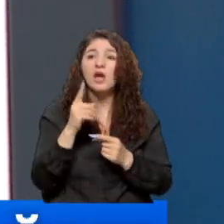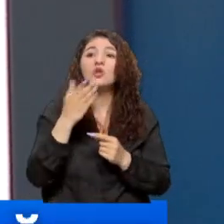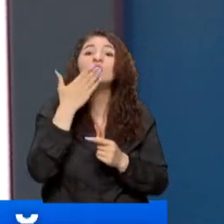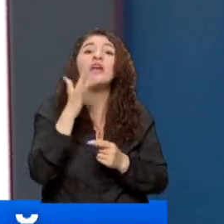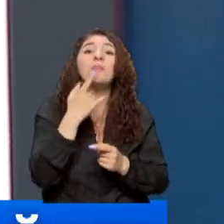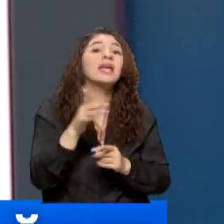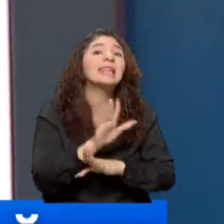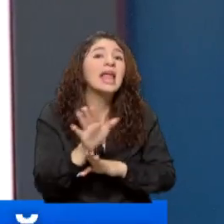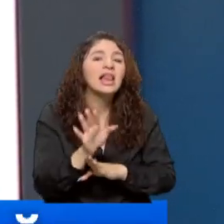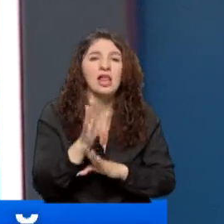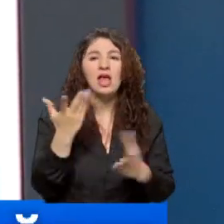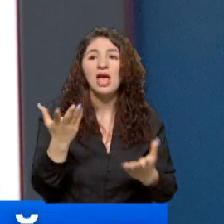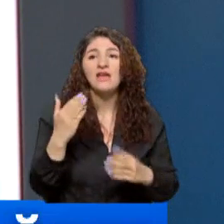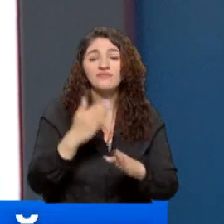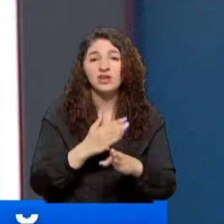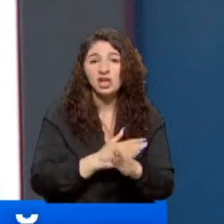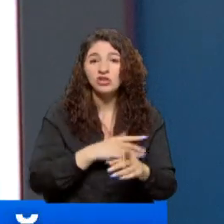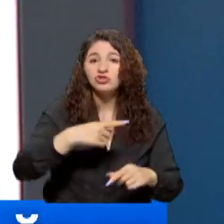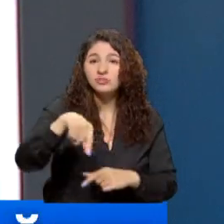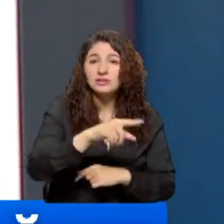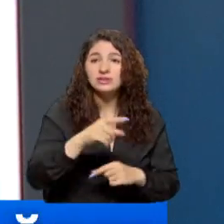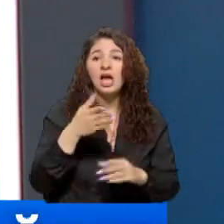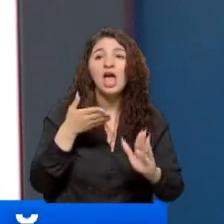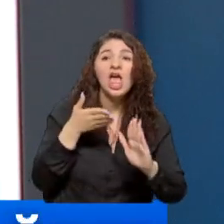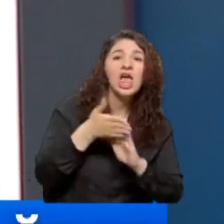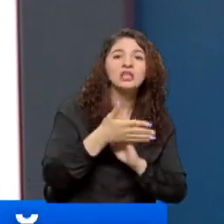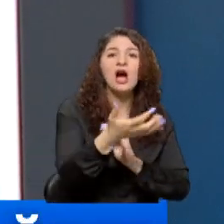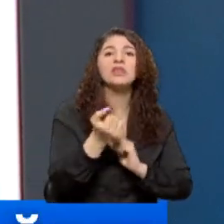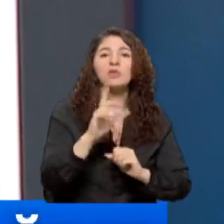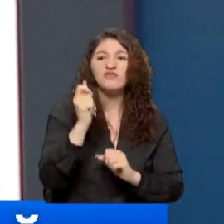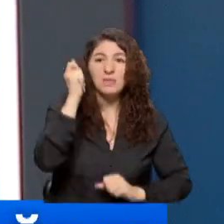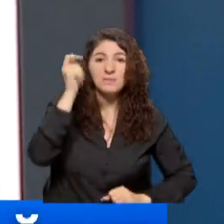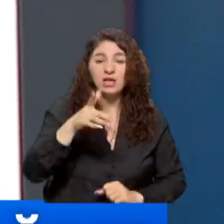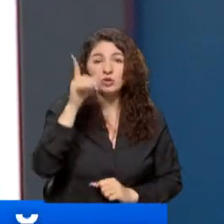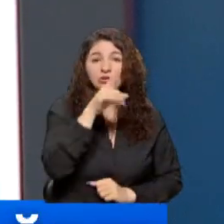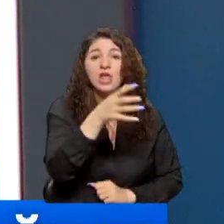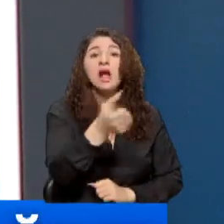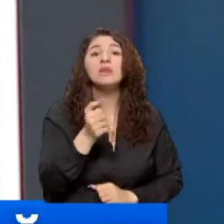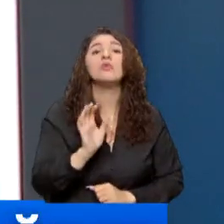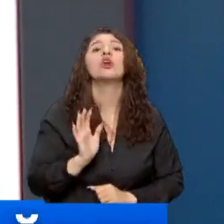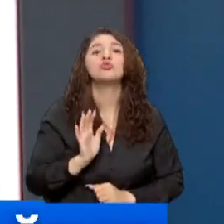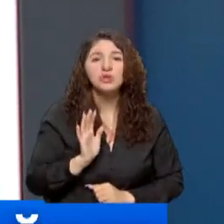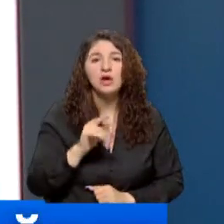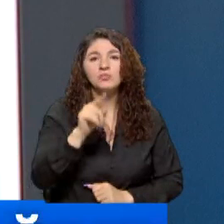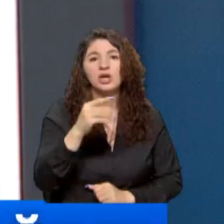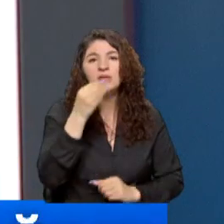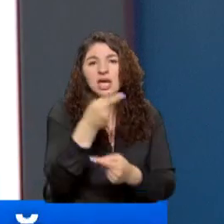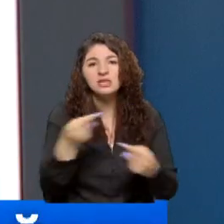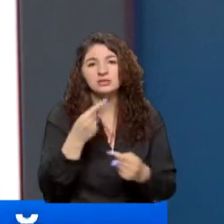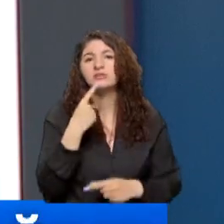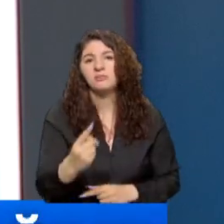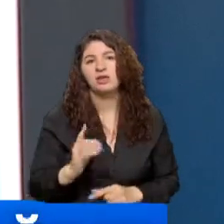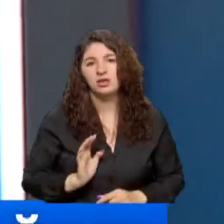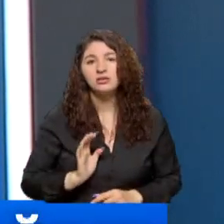yok demek değil Ama eğer vatandaşımız erişemiyor safiyat pahalılığından dolayı alamıyorsa bu kıtlık